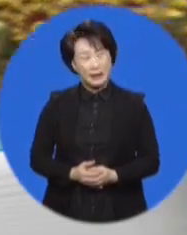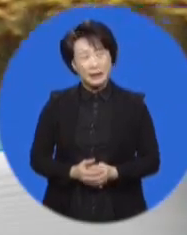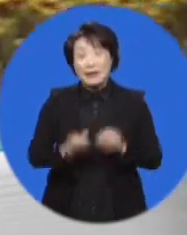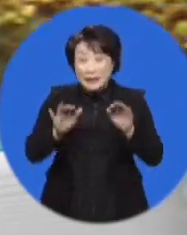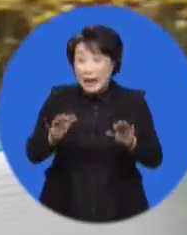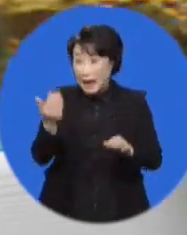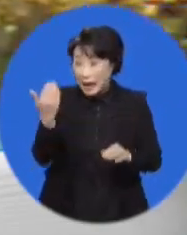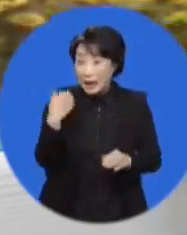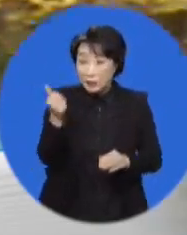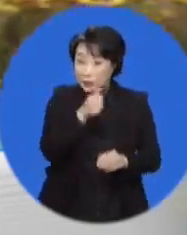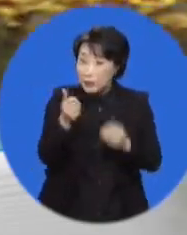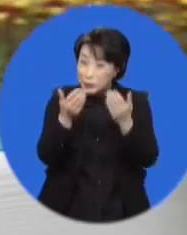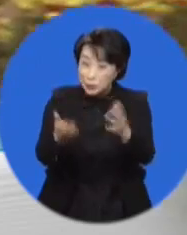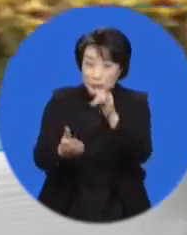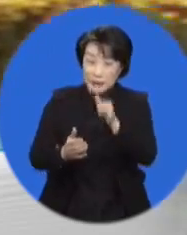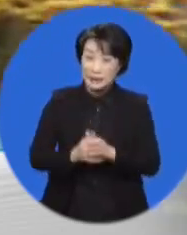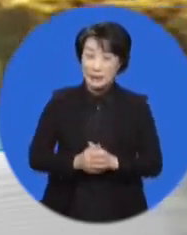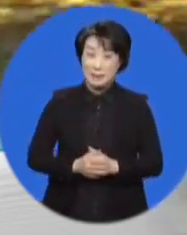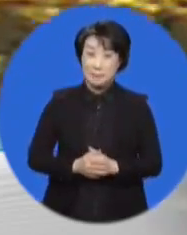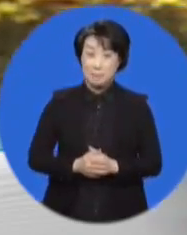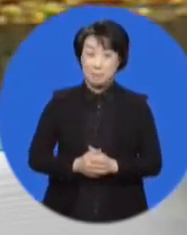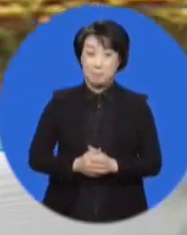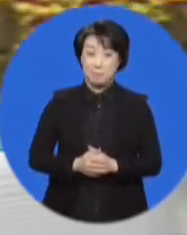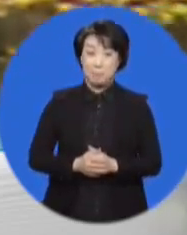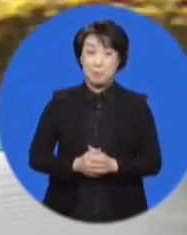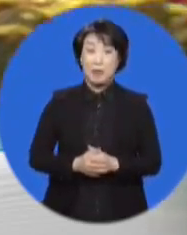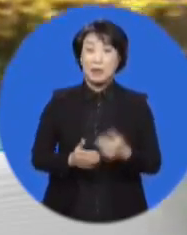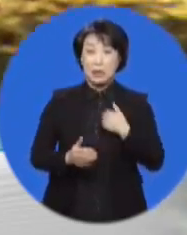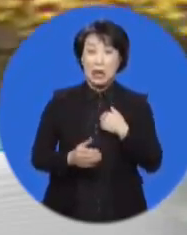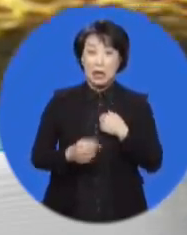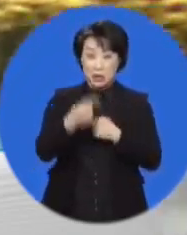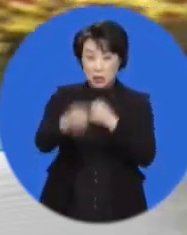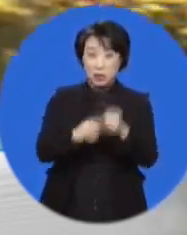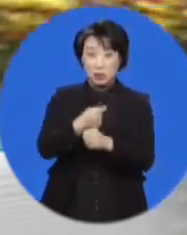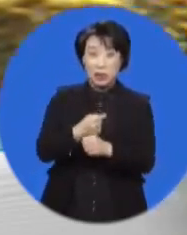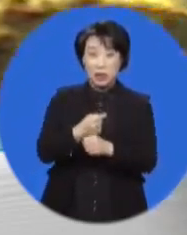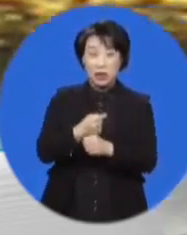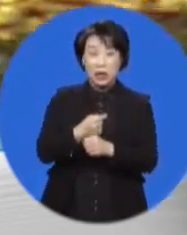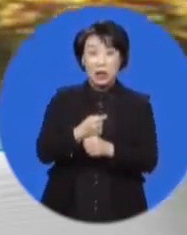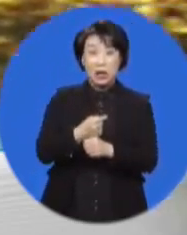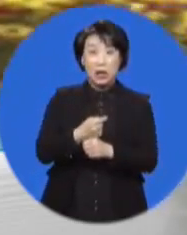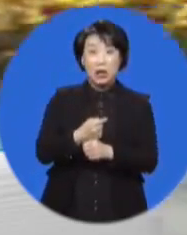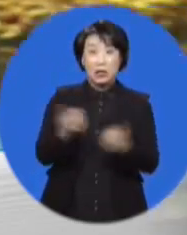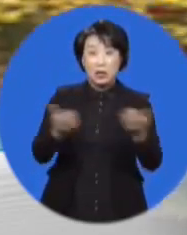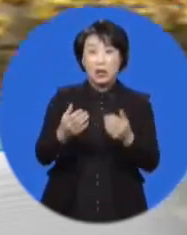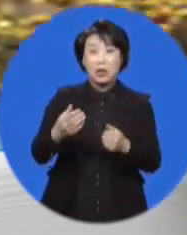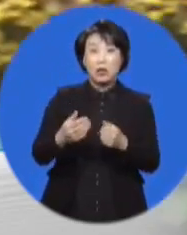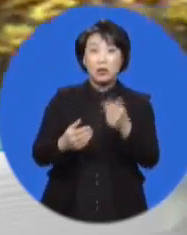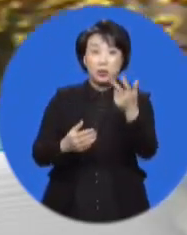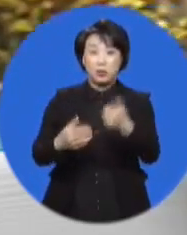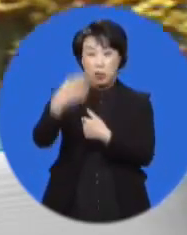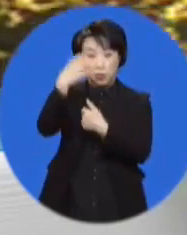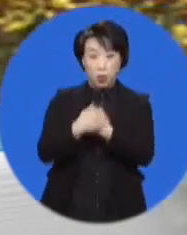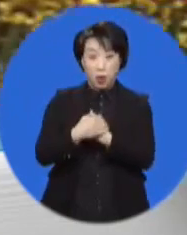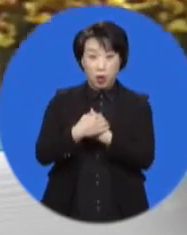보세요. 아까도 말했잖아요. 일곱 가지 직분을 줬는데 어떤 것은 더블 되는 직분이 있어,